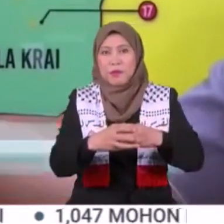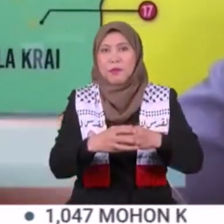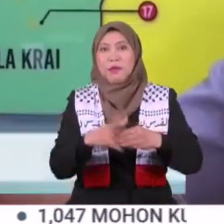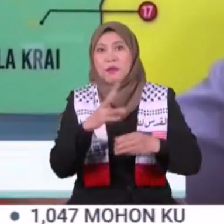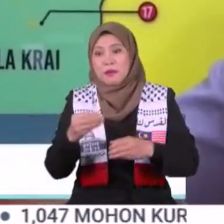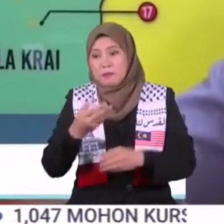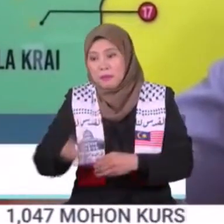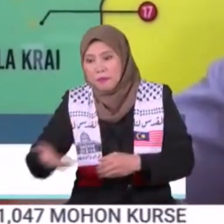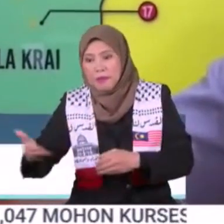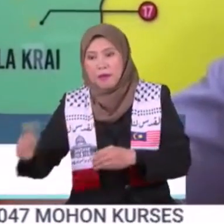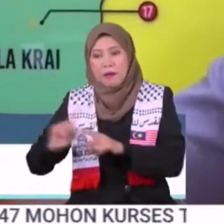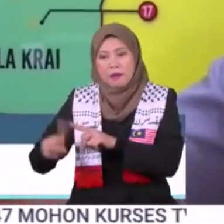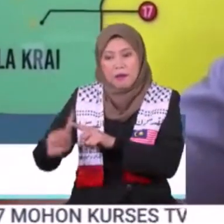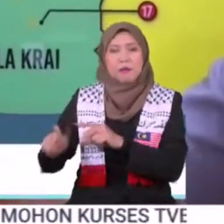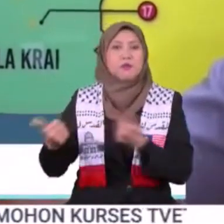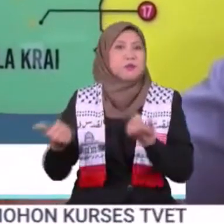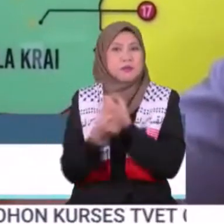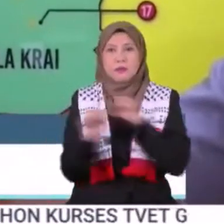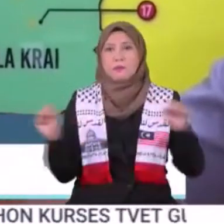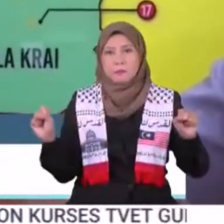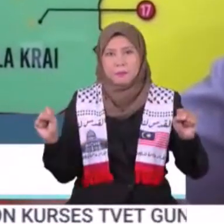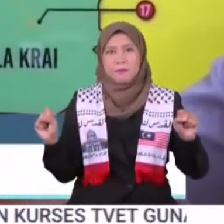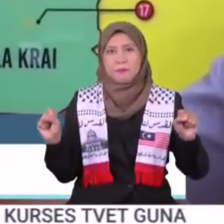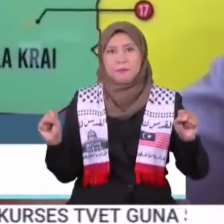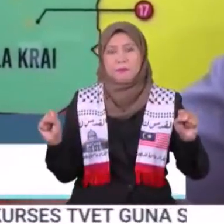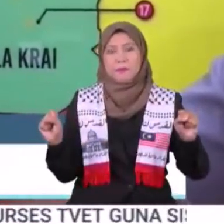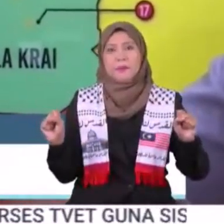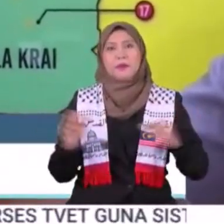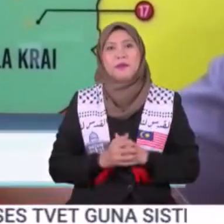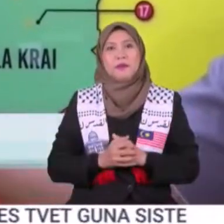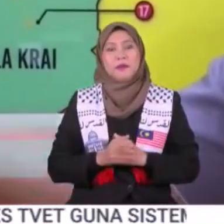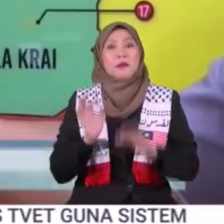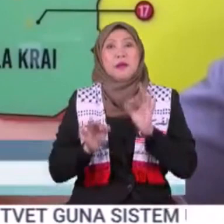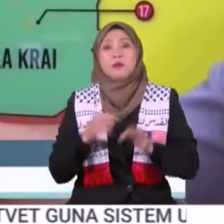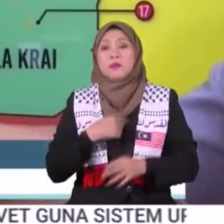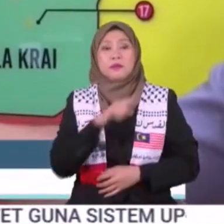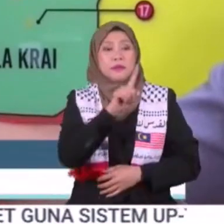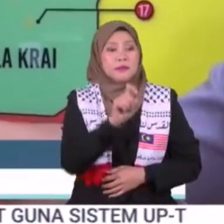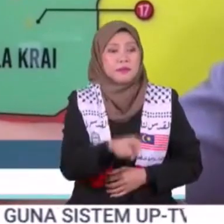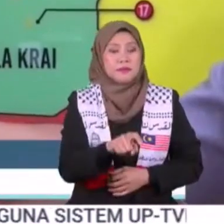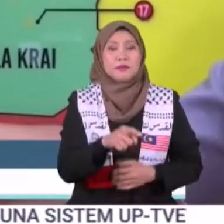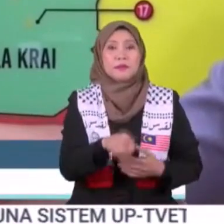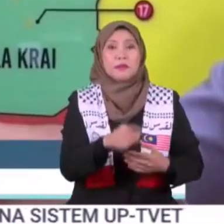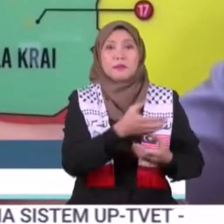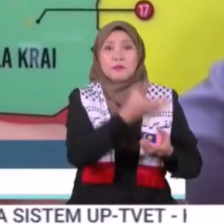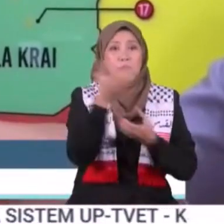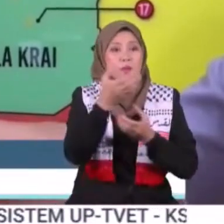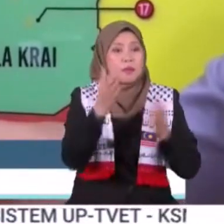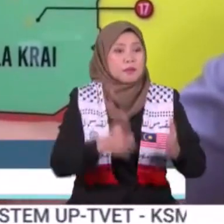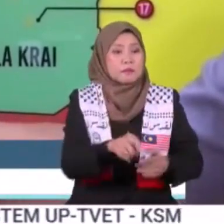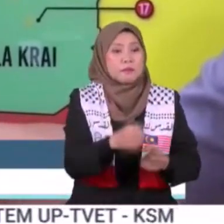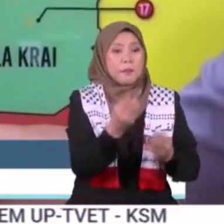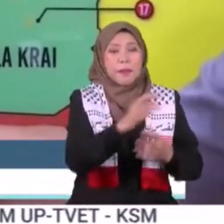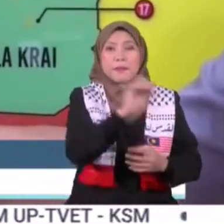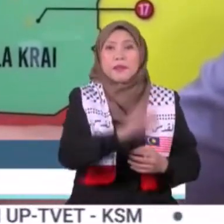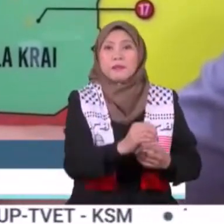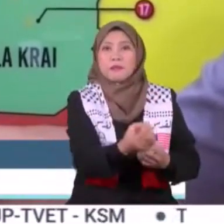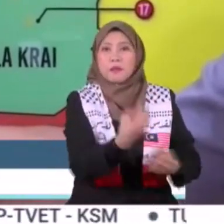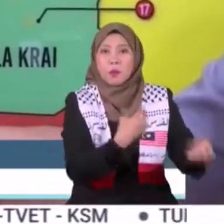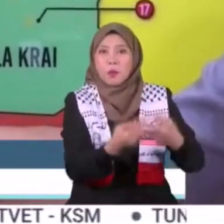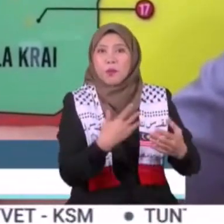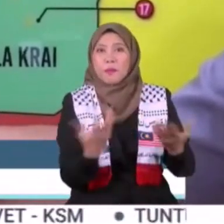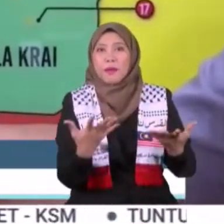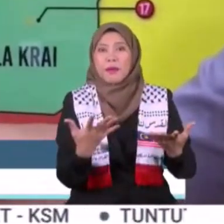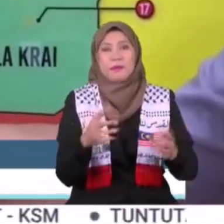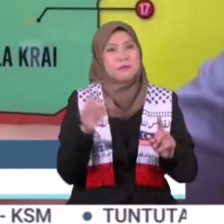logistik dalam keadaan bersedia cukup baik. Kalau saya tanya kepada balai-balai, berapa persen? Saya nak full